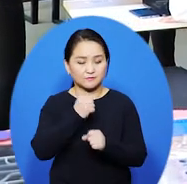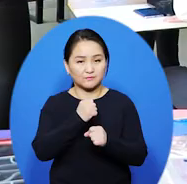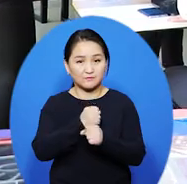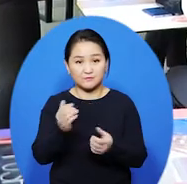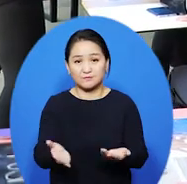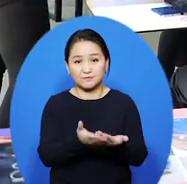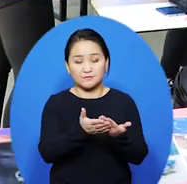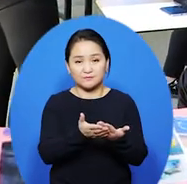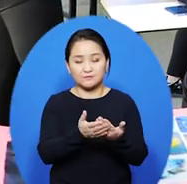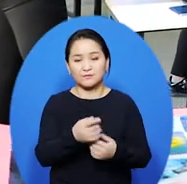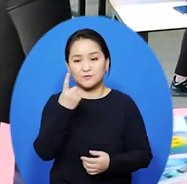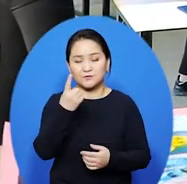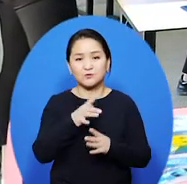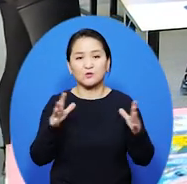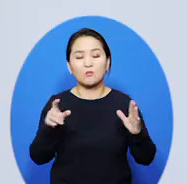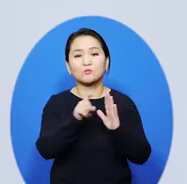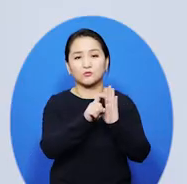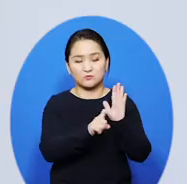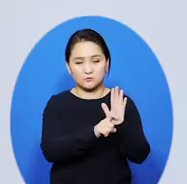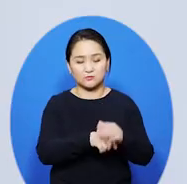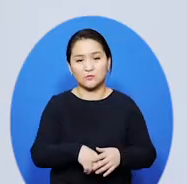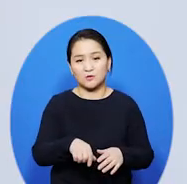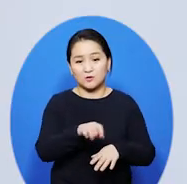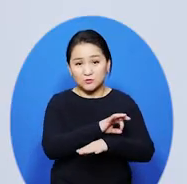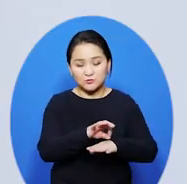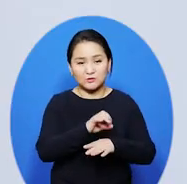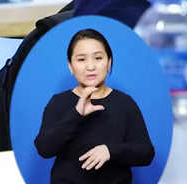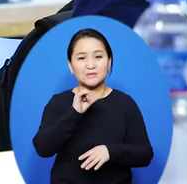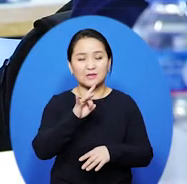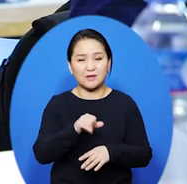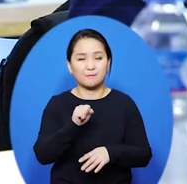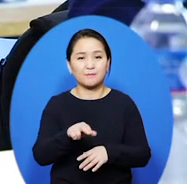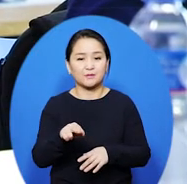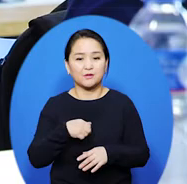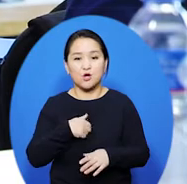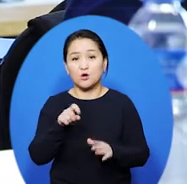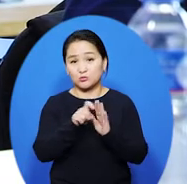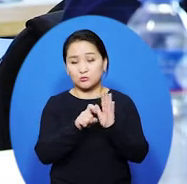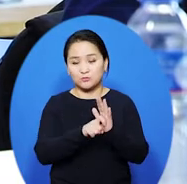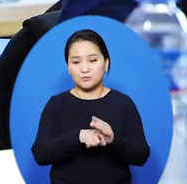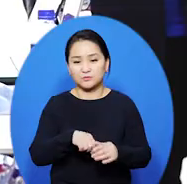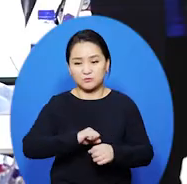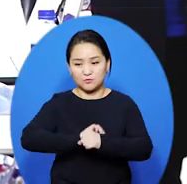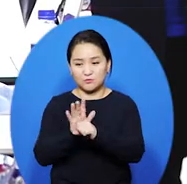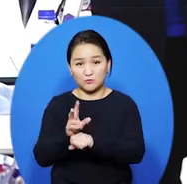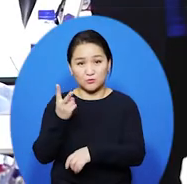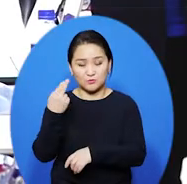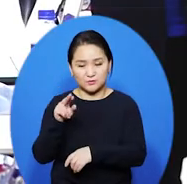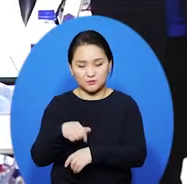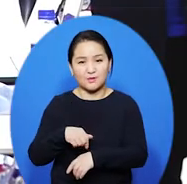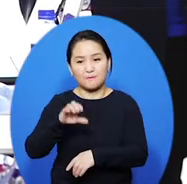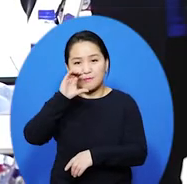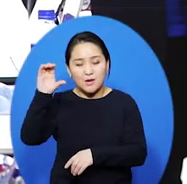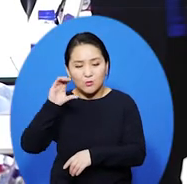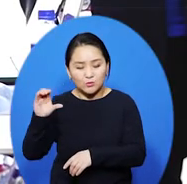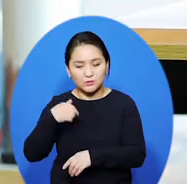Залуусын хөдөлмөр эрхлэлтийг дэмжих нэгэн том төсөл бол стартап залуусын гарааны бизнесийг дэмжих хөтөлбөр юм. Цар тахал нүүрсэн аж